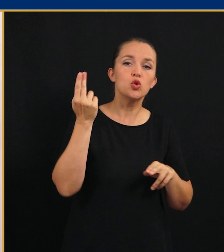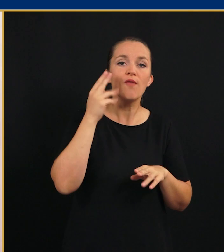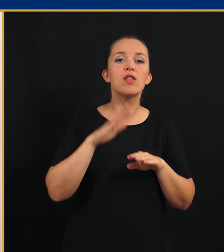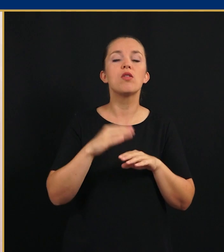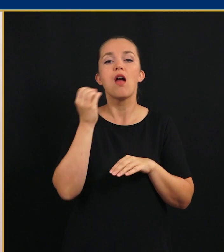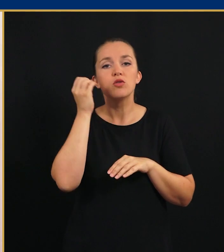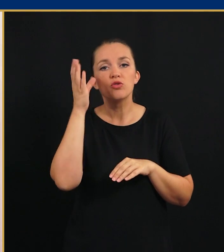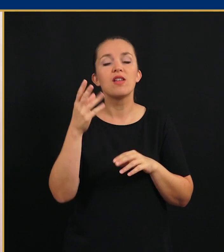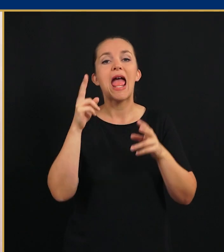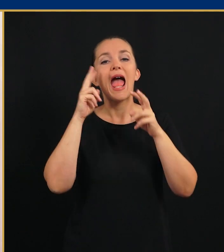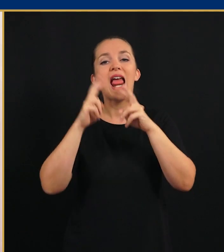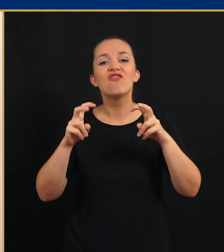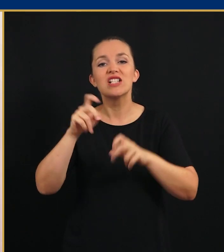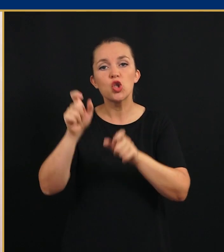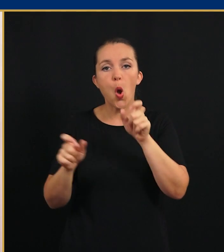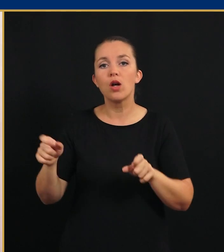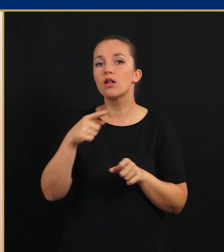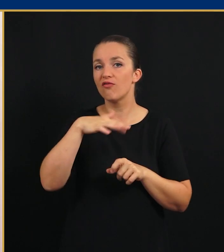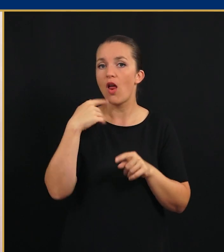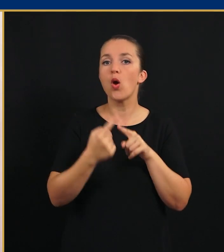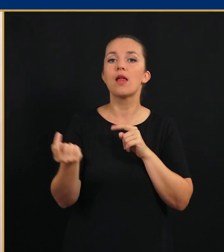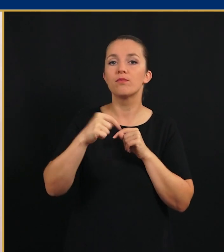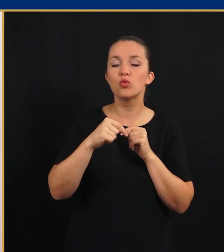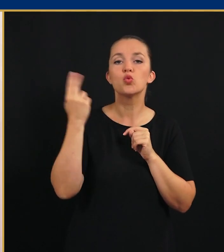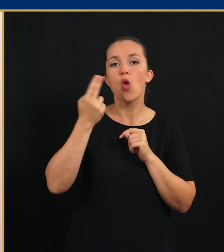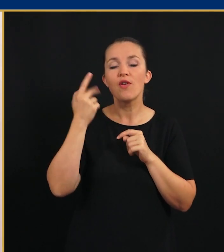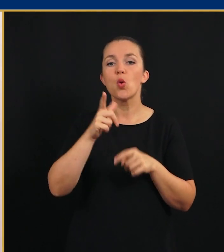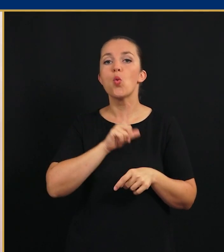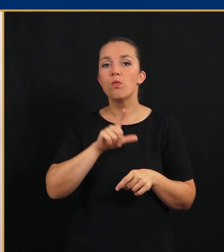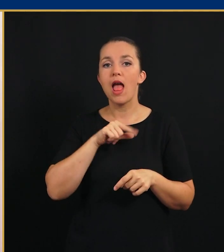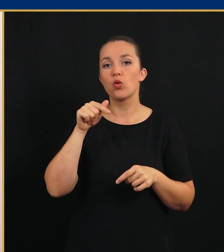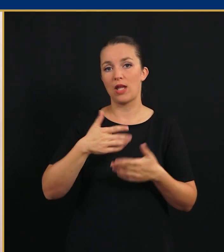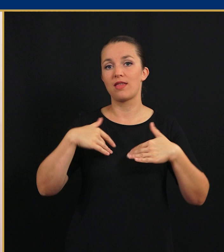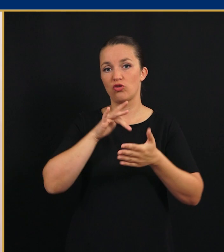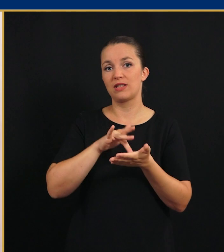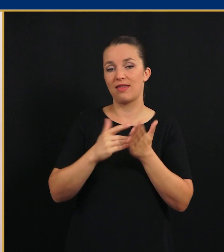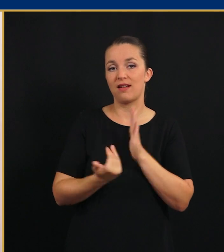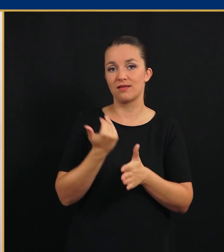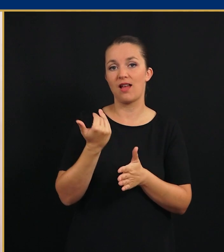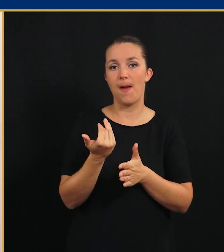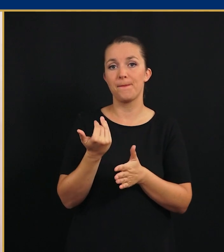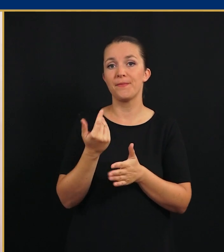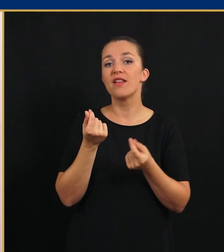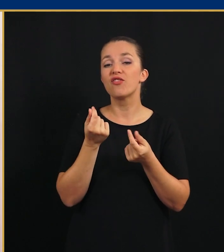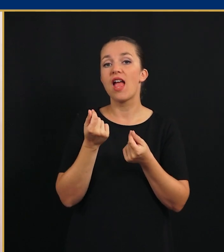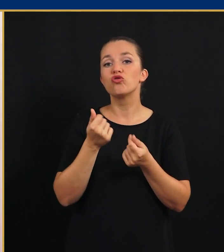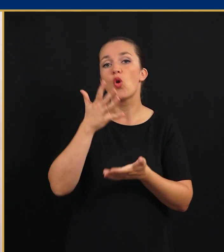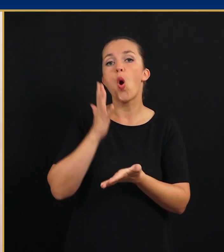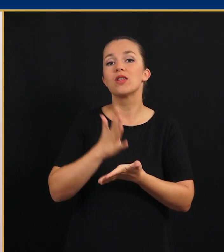uslužbencev pride v Slovenijo na šolanje. Revizorji so tisti, ki zelo pogosto hodijo v Slovenijo, v Ljubljano, v ta naš Center